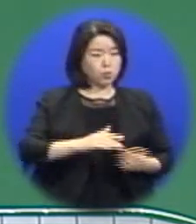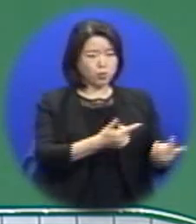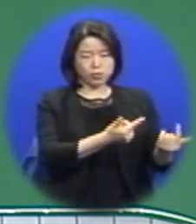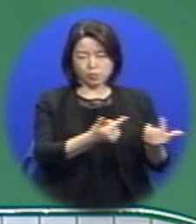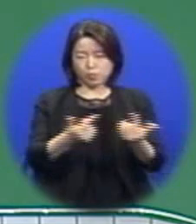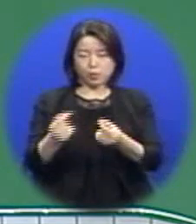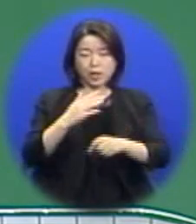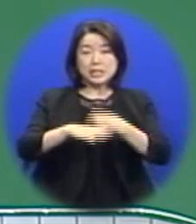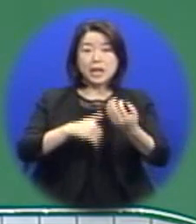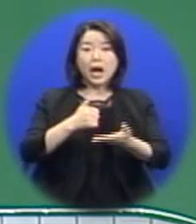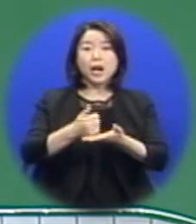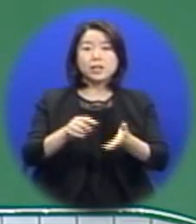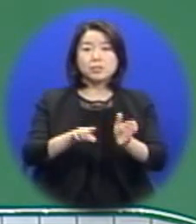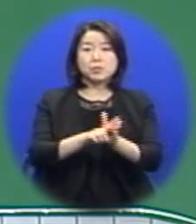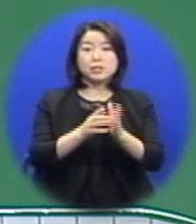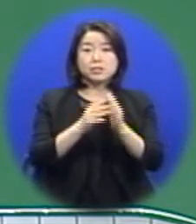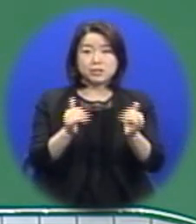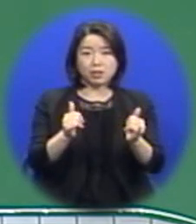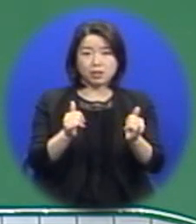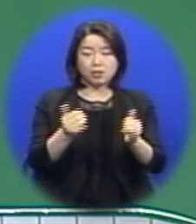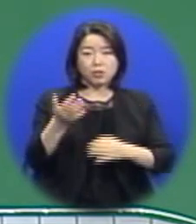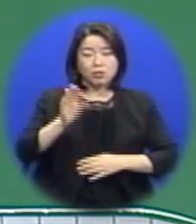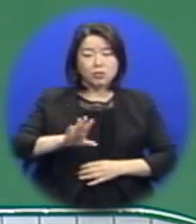근데 진짜 하나님을 믿는가 하는 거예요.